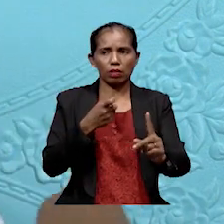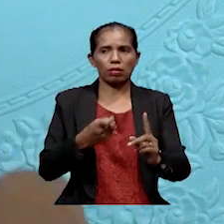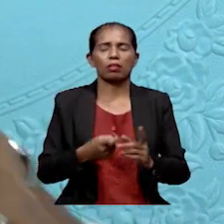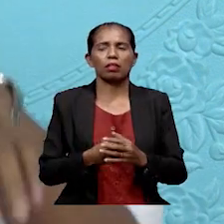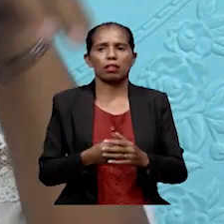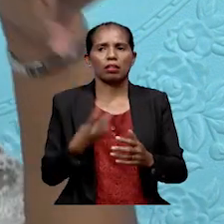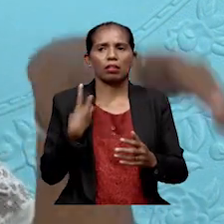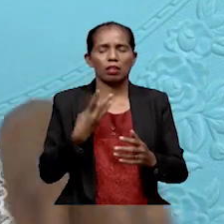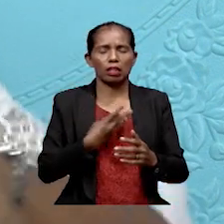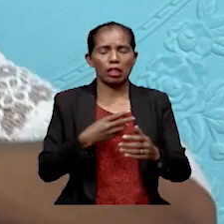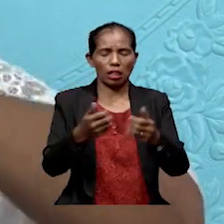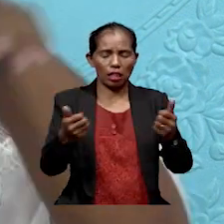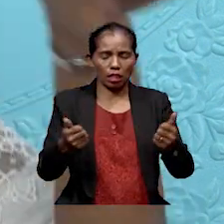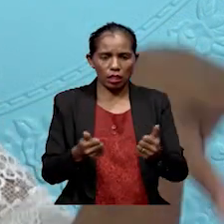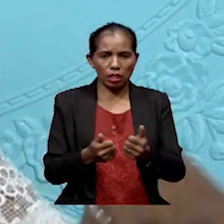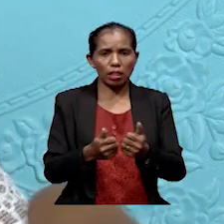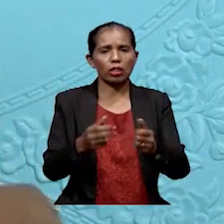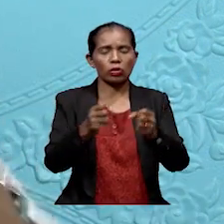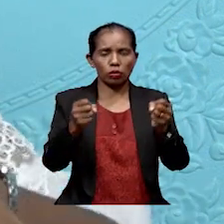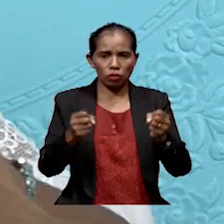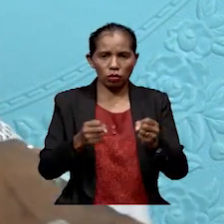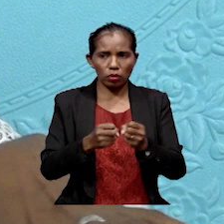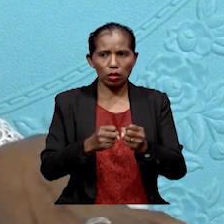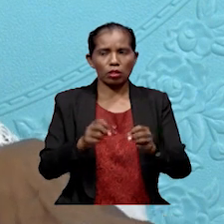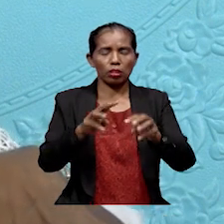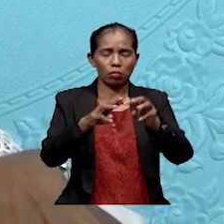itania aldeia, itania suku, itania